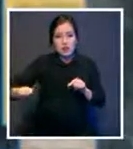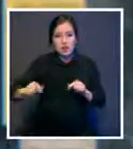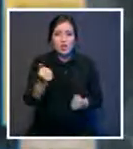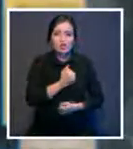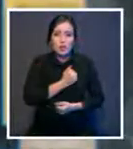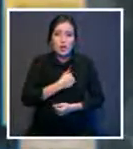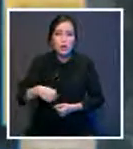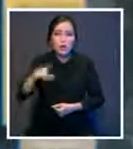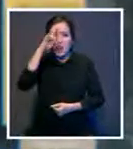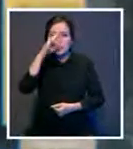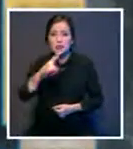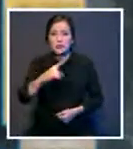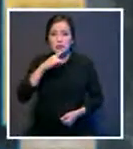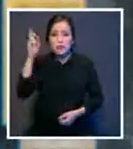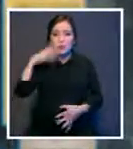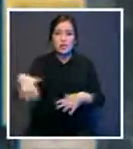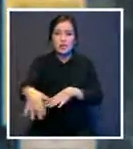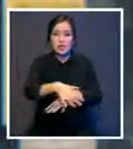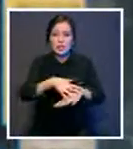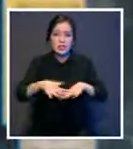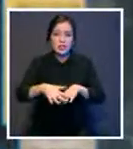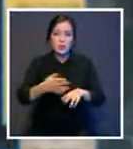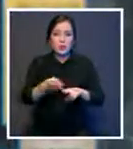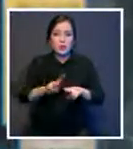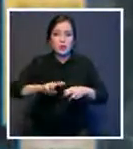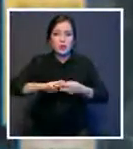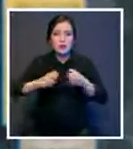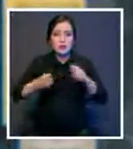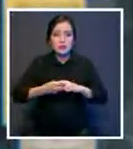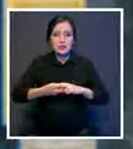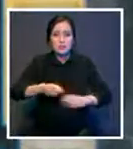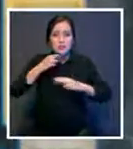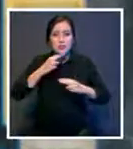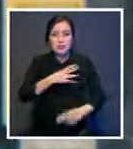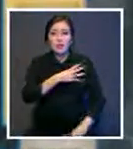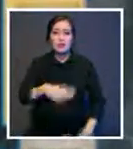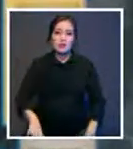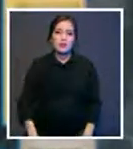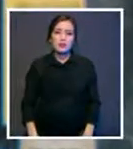Қазақстан мемлекеті осы мәселені нақты қолға алмаған.